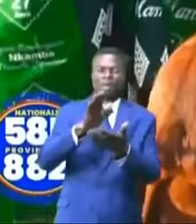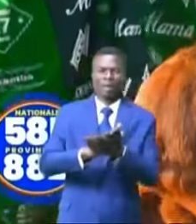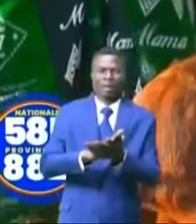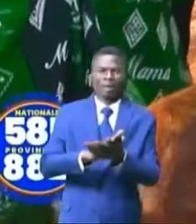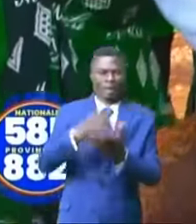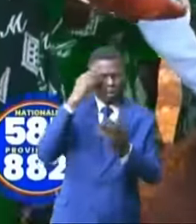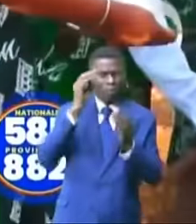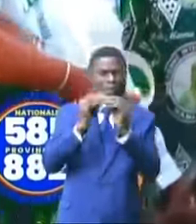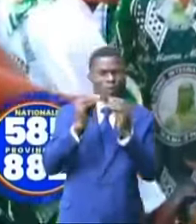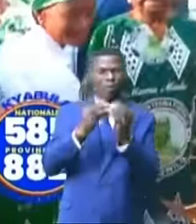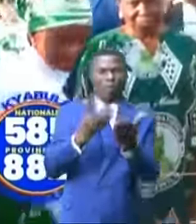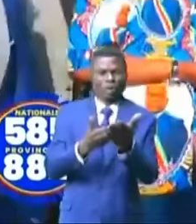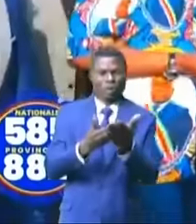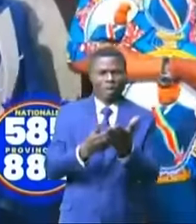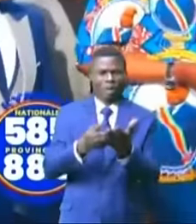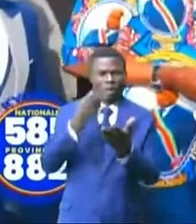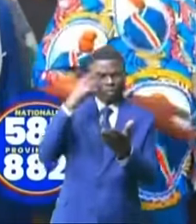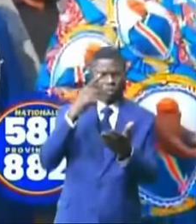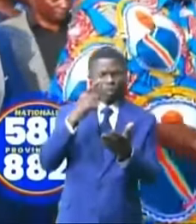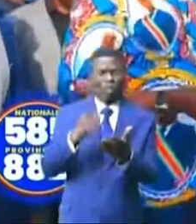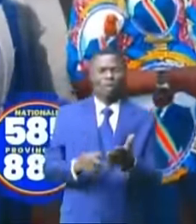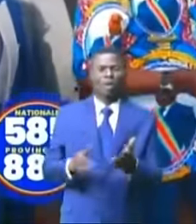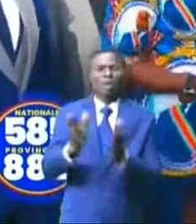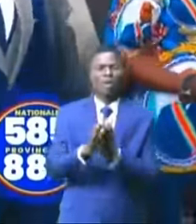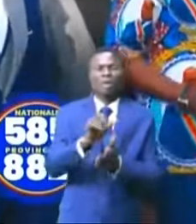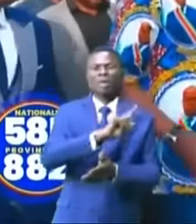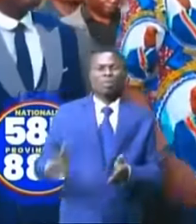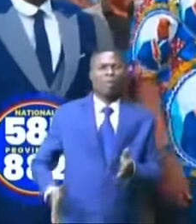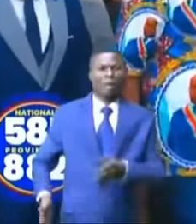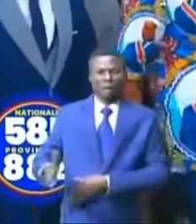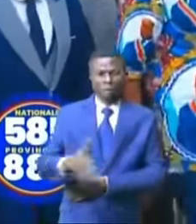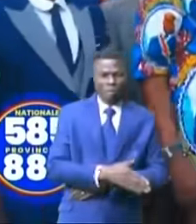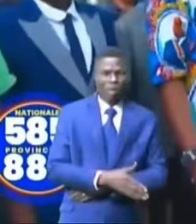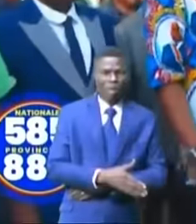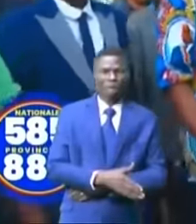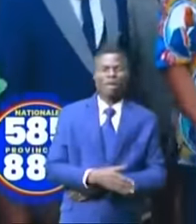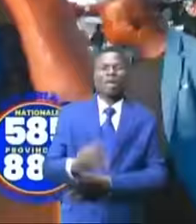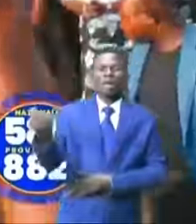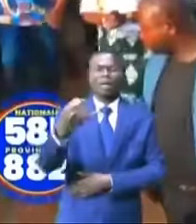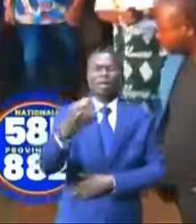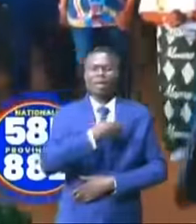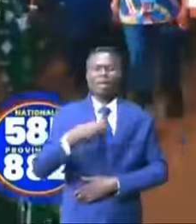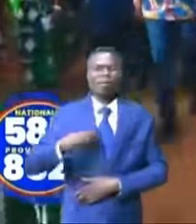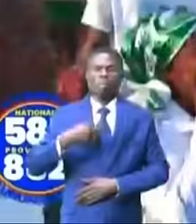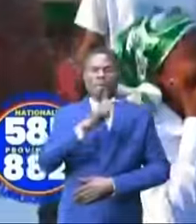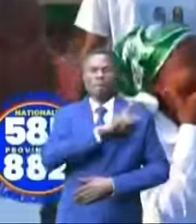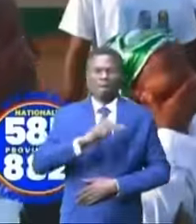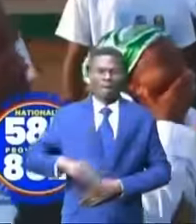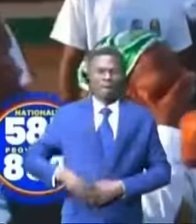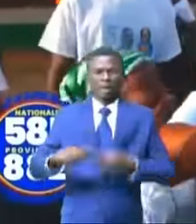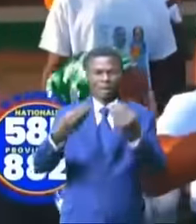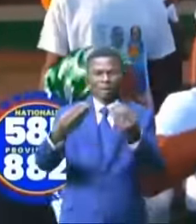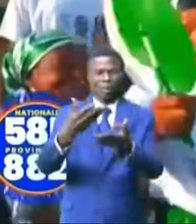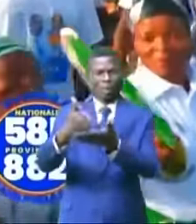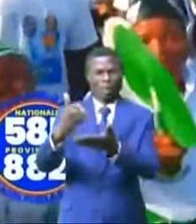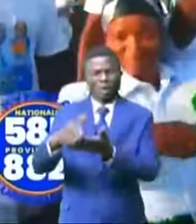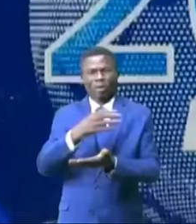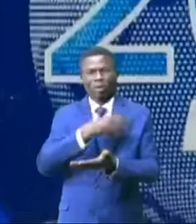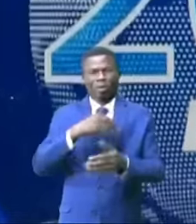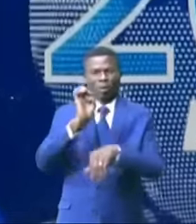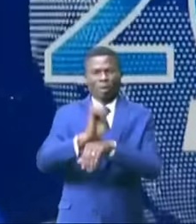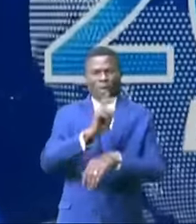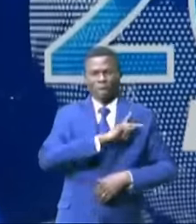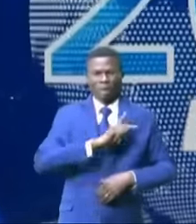cette rencontre et pour les 10 000 pagnes à l'effigie des mamans Mouilou, leur offert il y a quelques semaines.